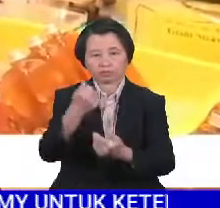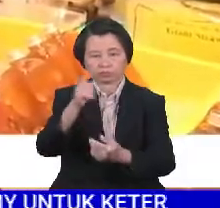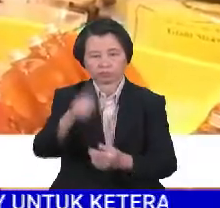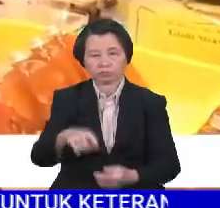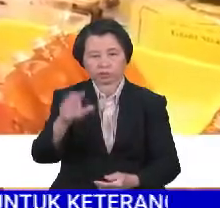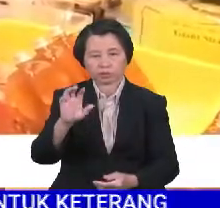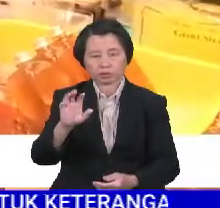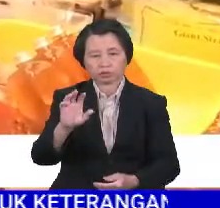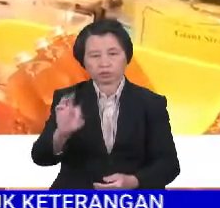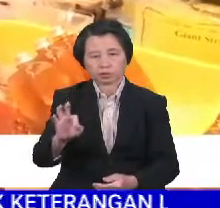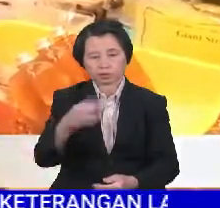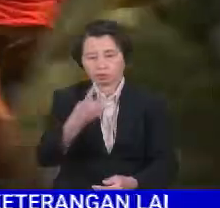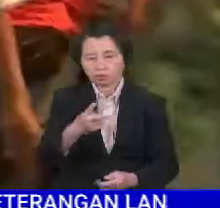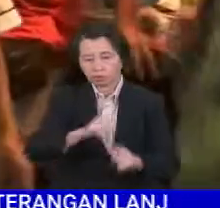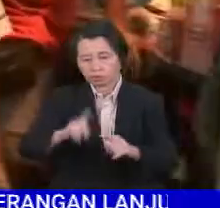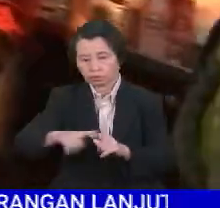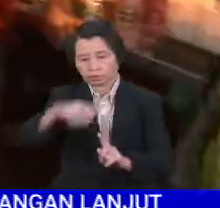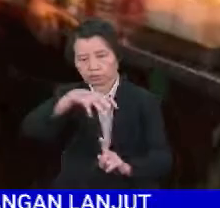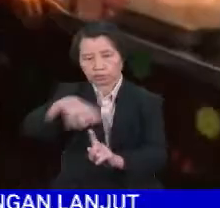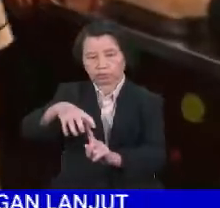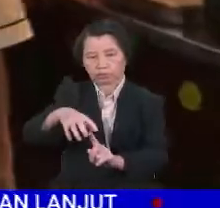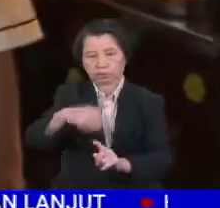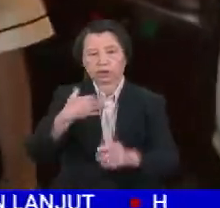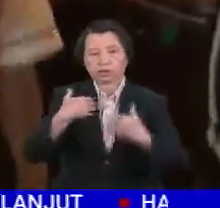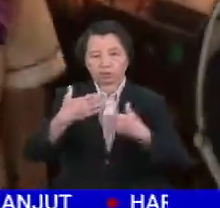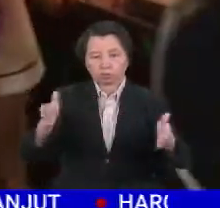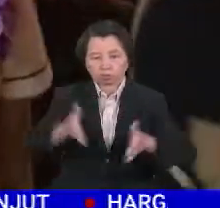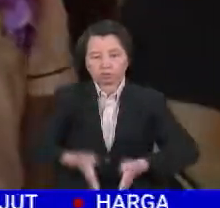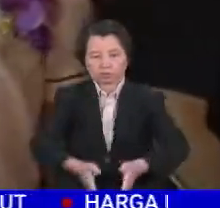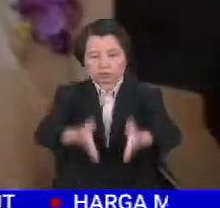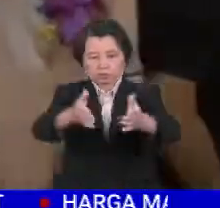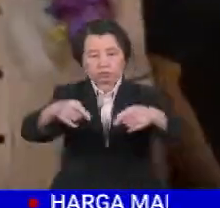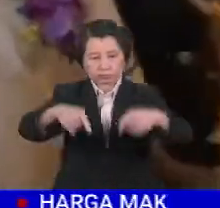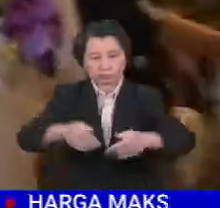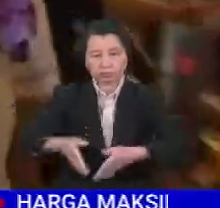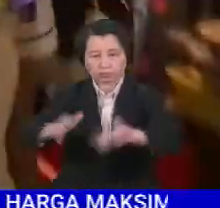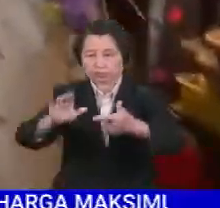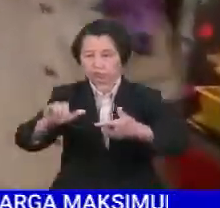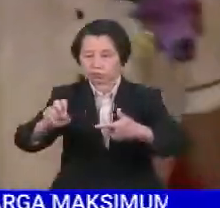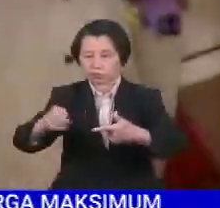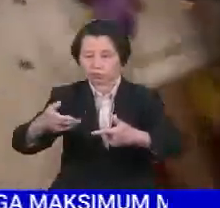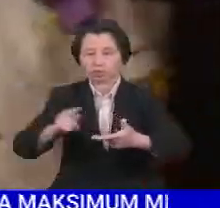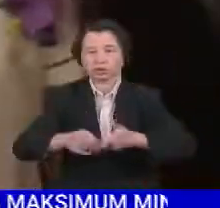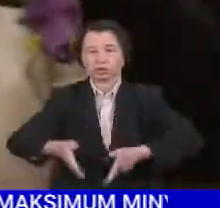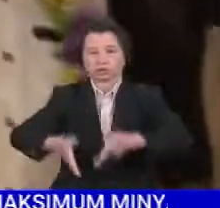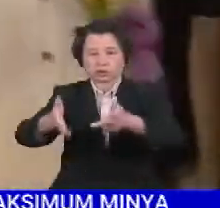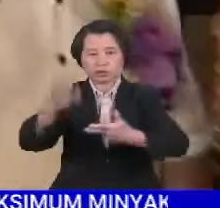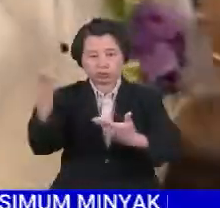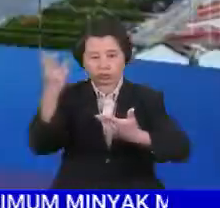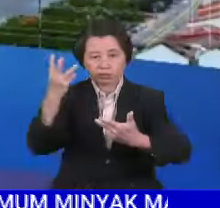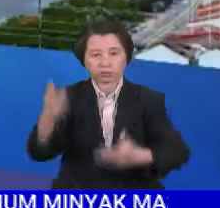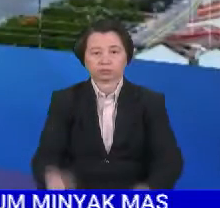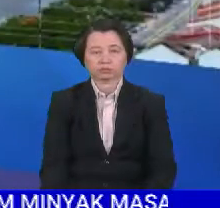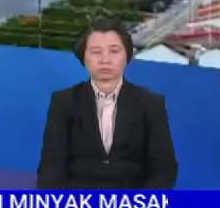September ini menyaksikan pelbagai jenis gerai makanan bawa prasi sepanjang jalan Kapten the jalani Hai dan Jalan Wayang